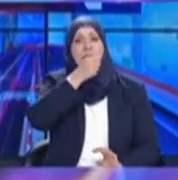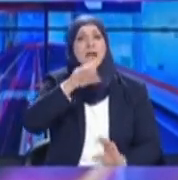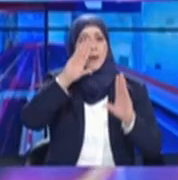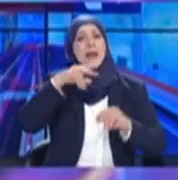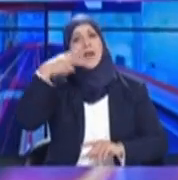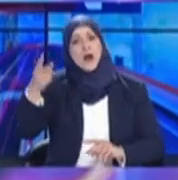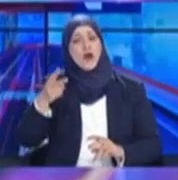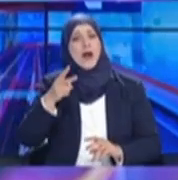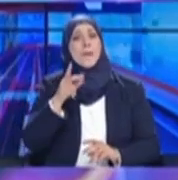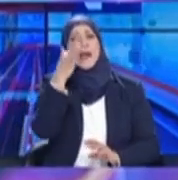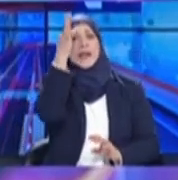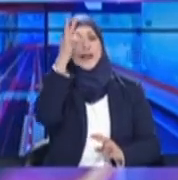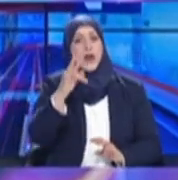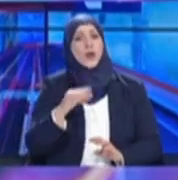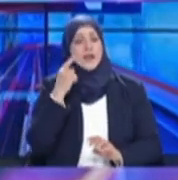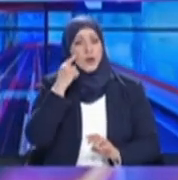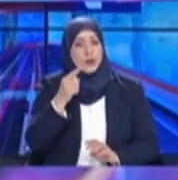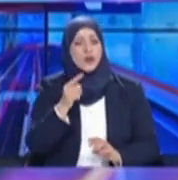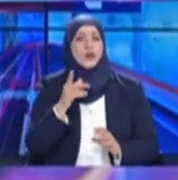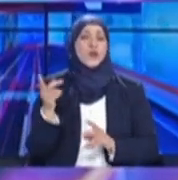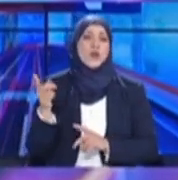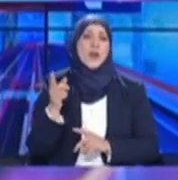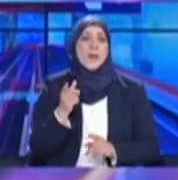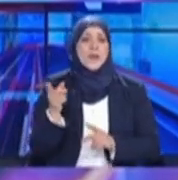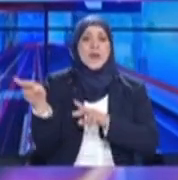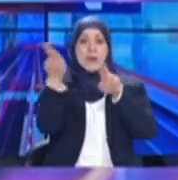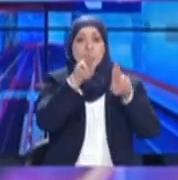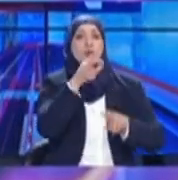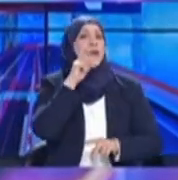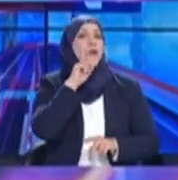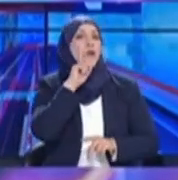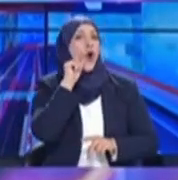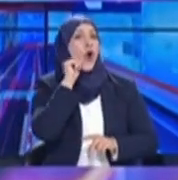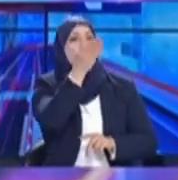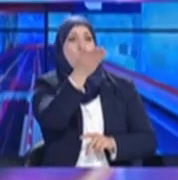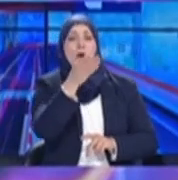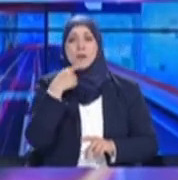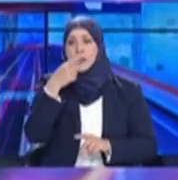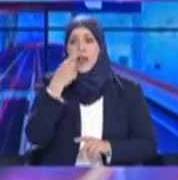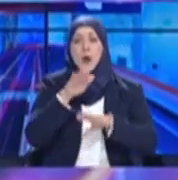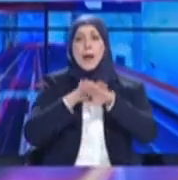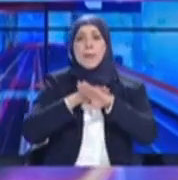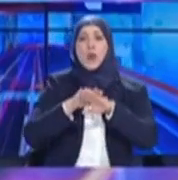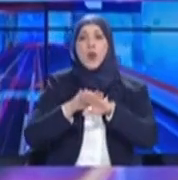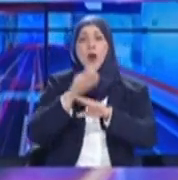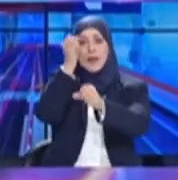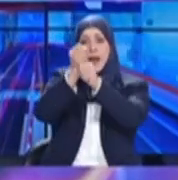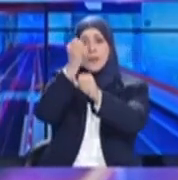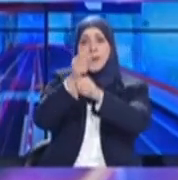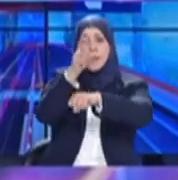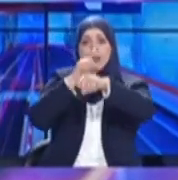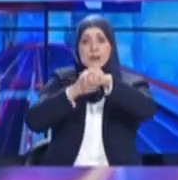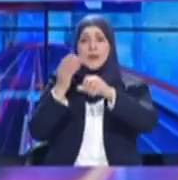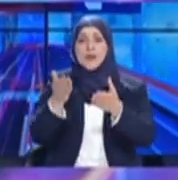ناديه ار تي بي من ال قصير نعود للحديث مع كره عمير يا قبل ما مشي ومره اخرى اه اللي ربط مباشر